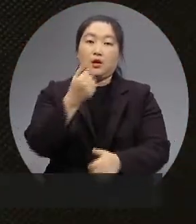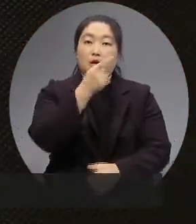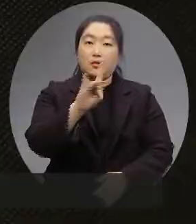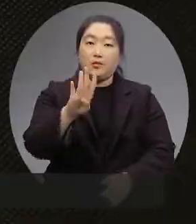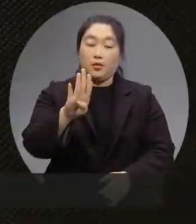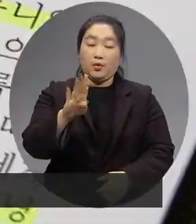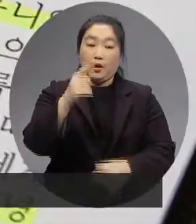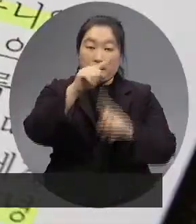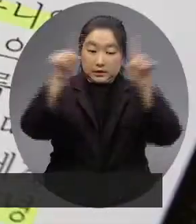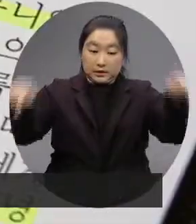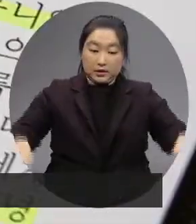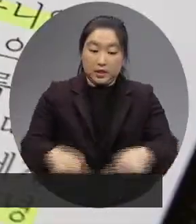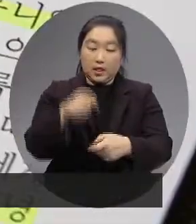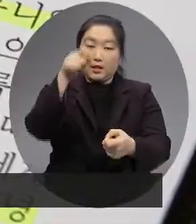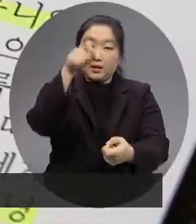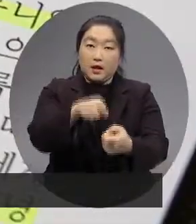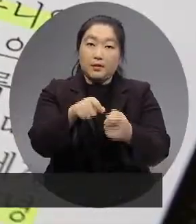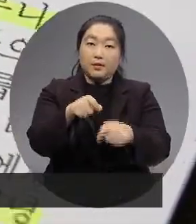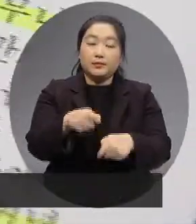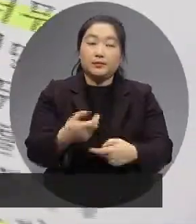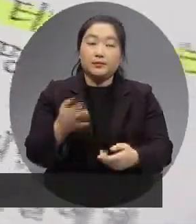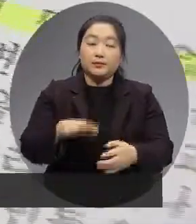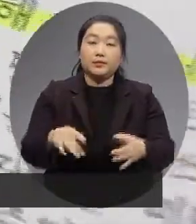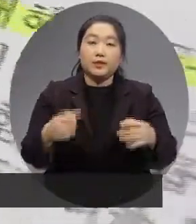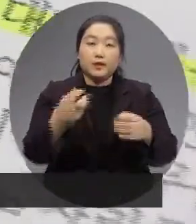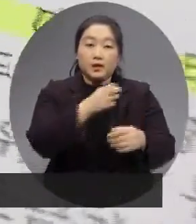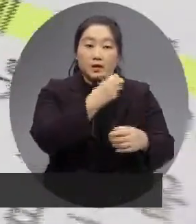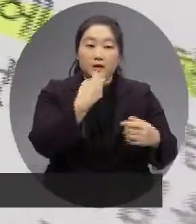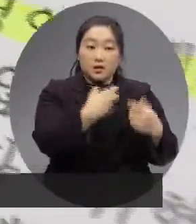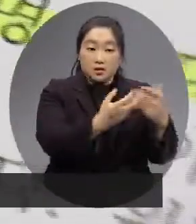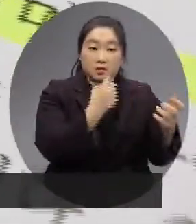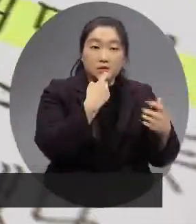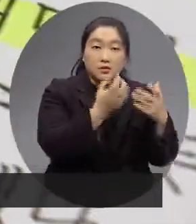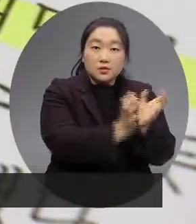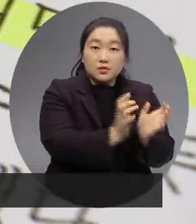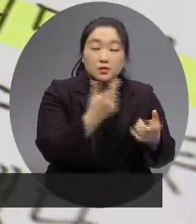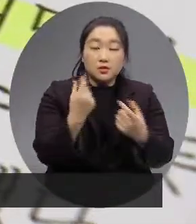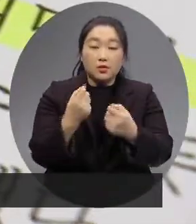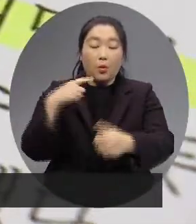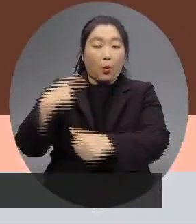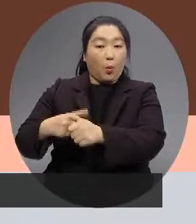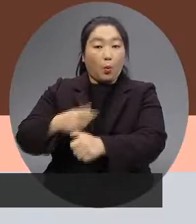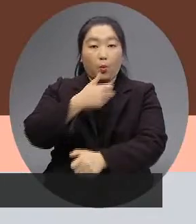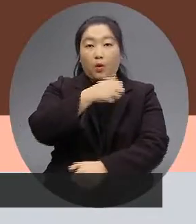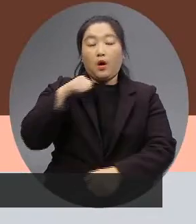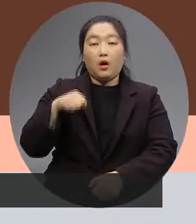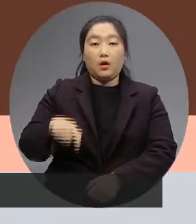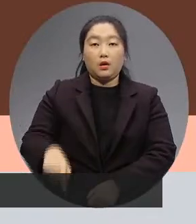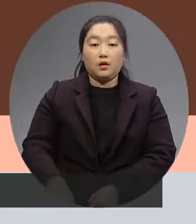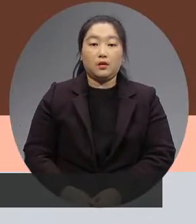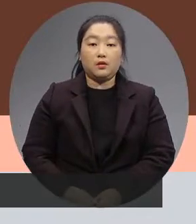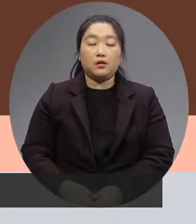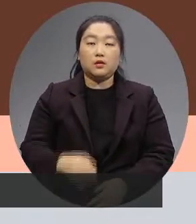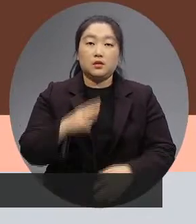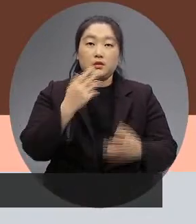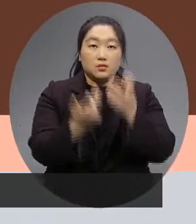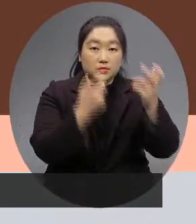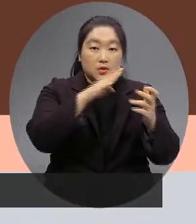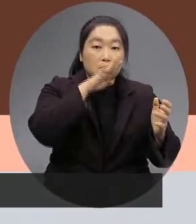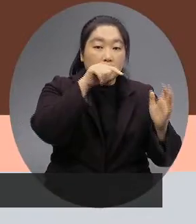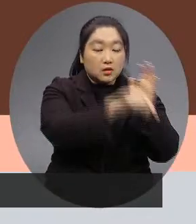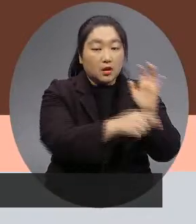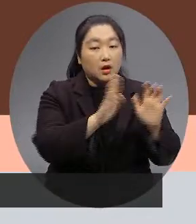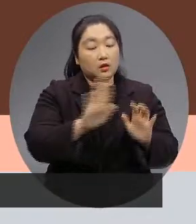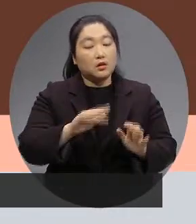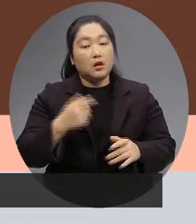장 분량의 짧은 보도자료인데 야당의 논평만큼이나 비판 수위가 높았습니다. 산불 현장을 찾지 못할